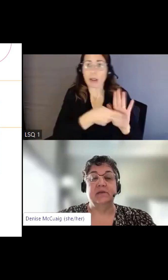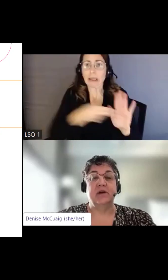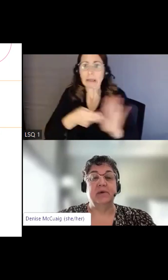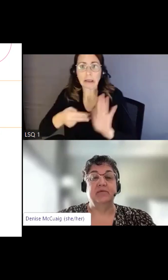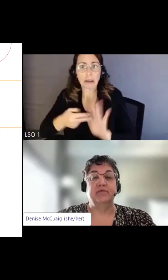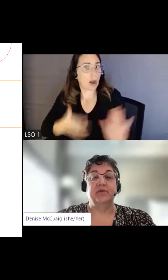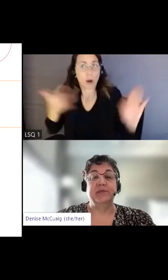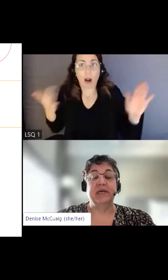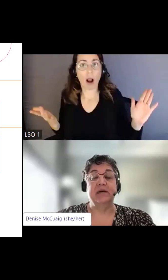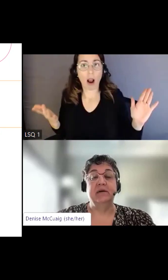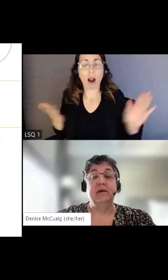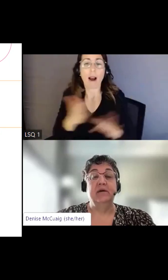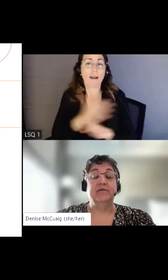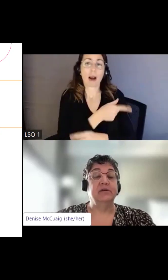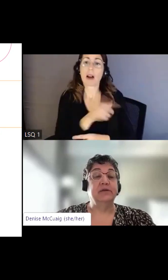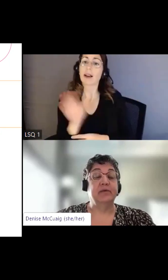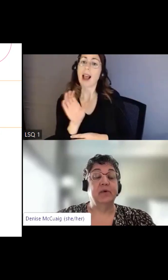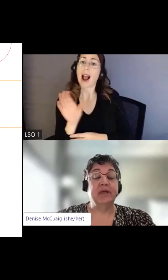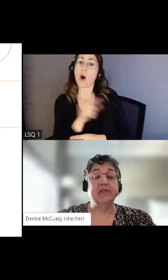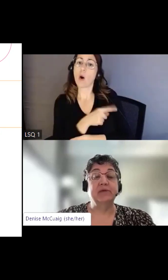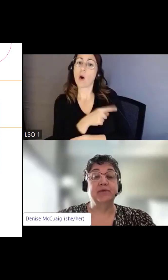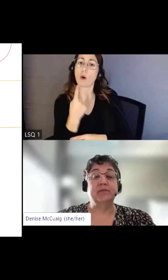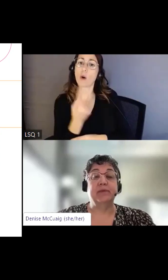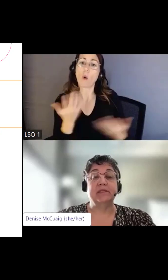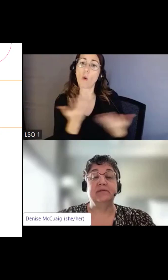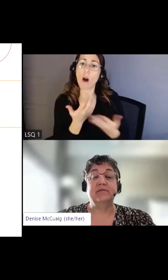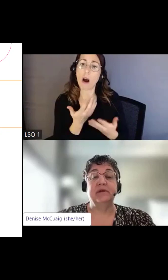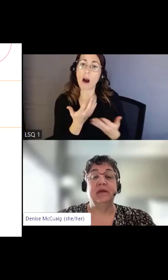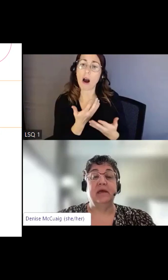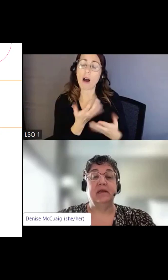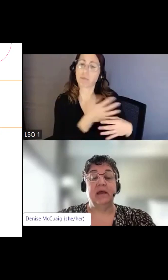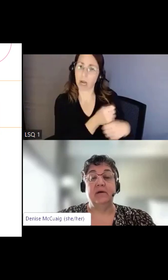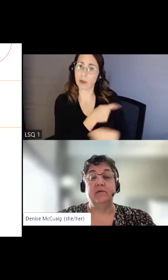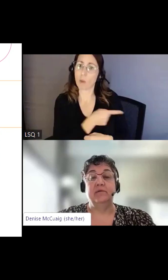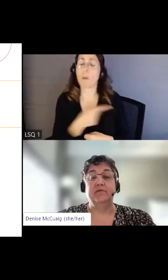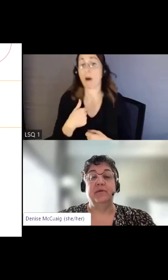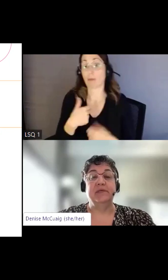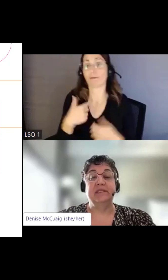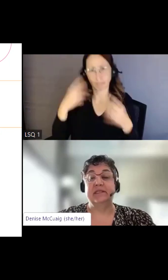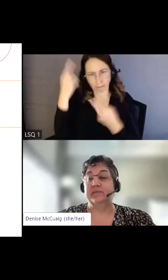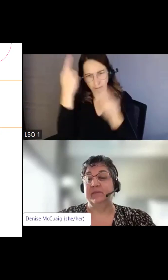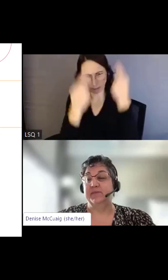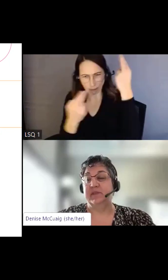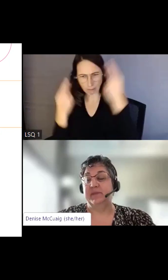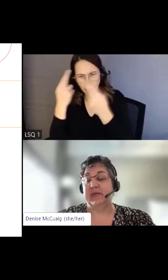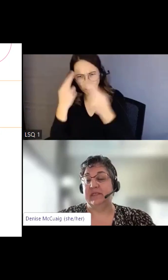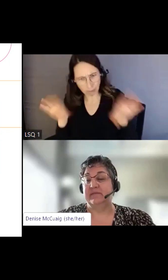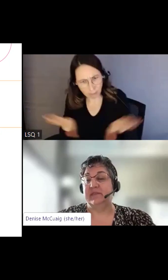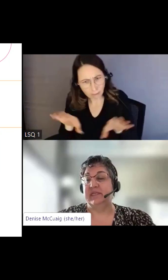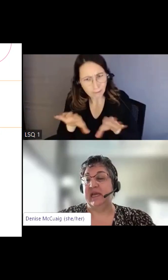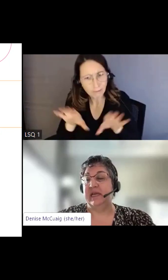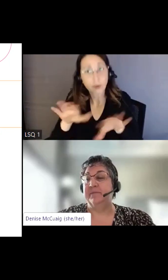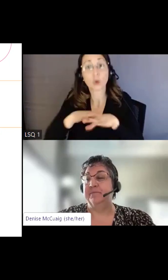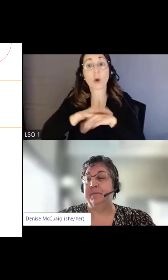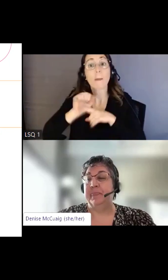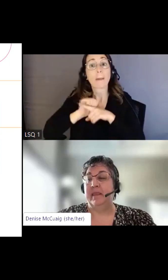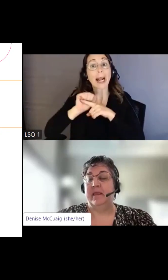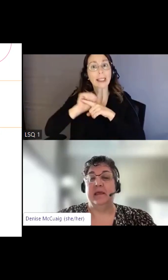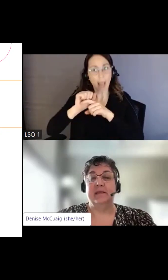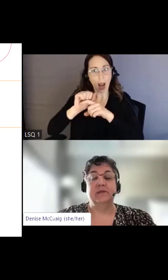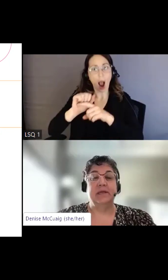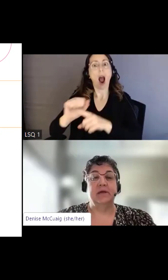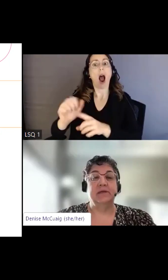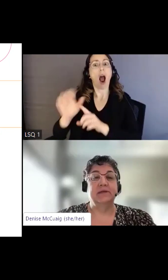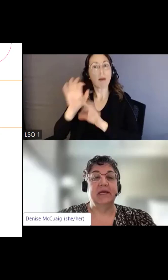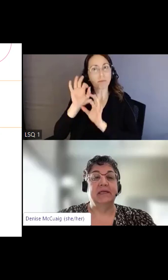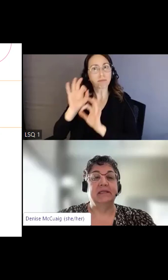au niveau de la pratique éclairée dans le domaine des traumatismes. Et j'aimerais aussi remercier,